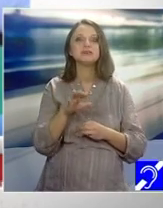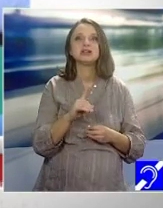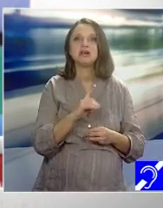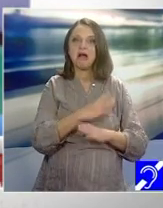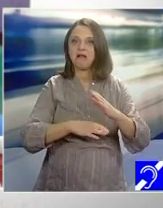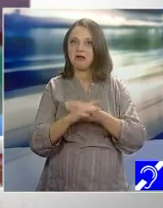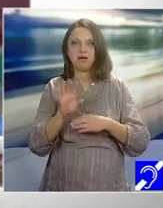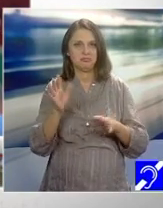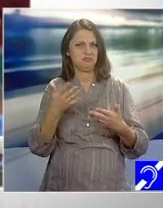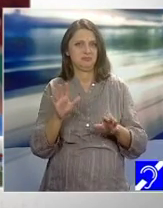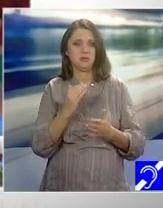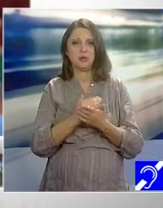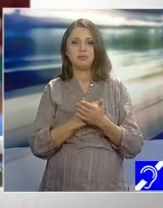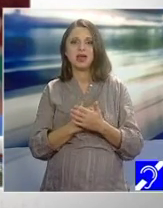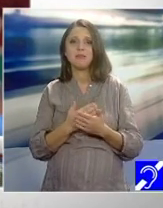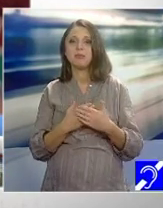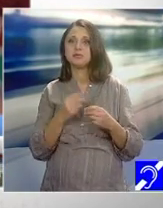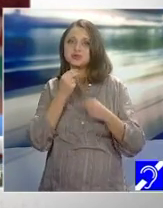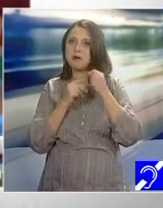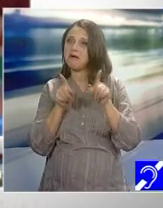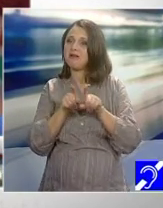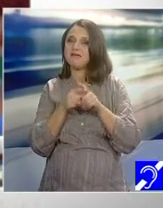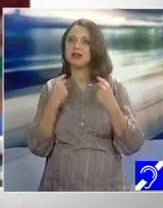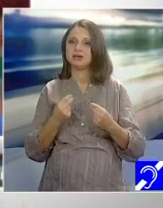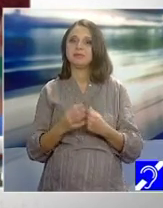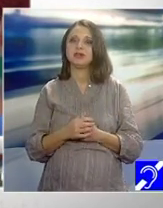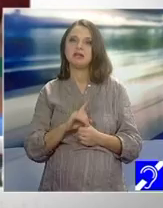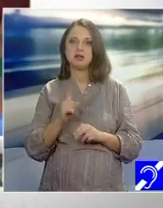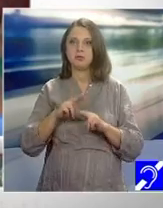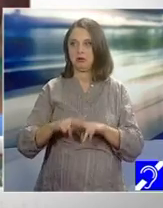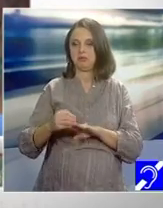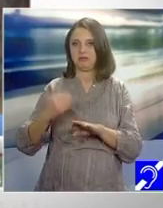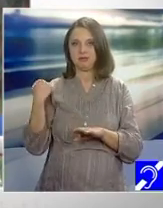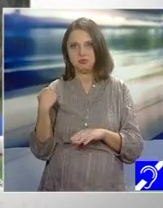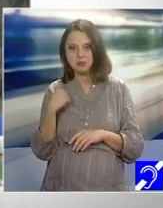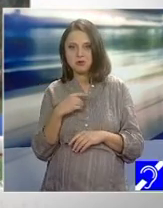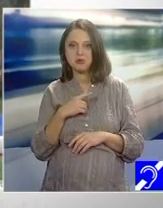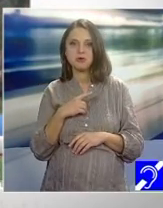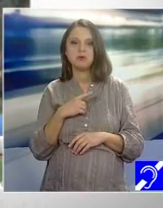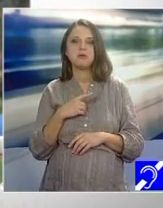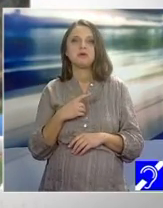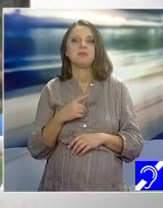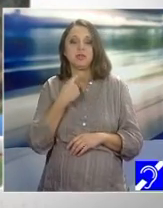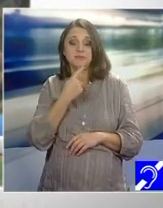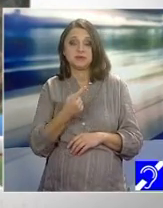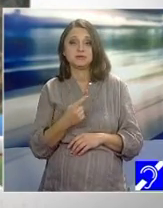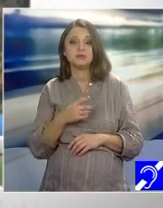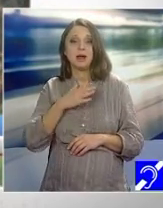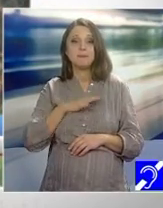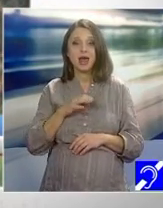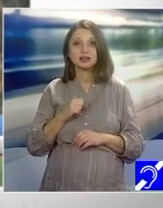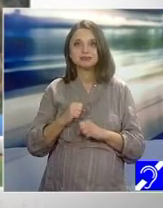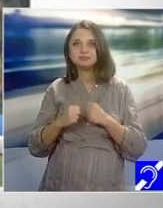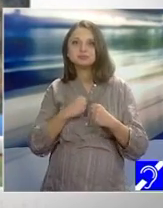împiedică să fie pe aceeași lungime de undă cu colegii săi. Nu dă înapoi când se lucrează la procedeele tehnice. Spune că îi plac placajele, dar cel